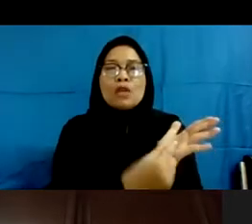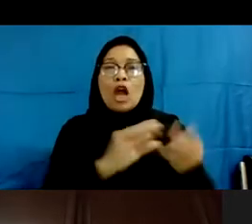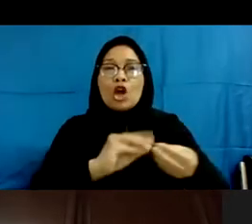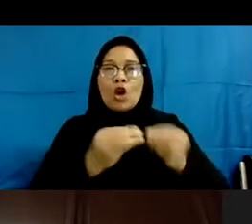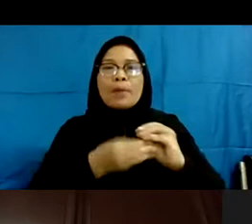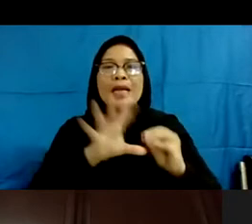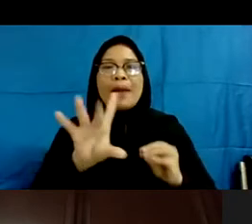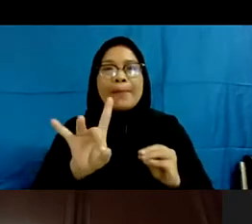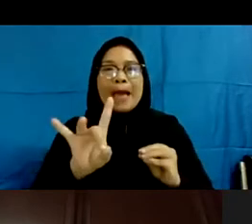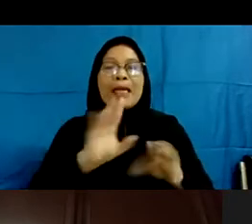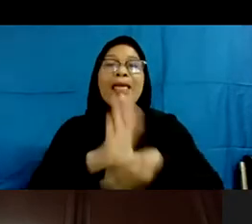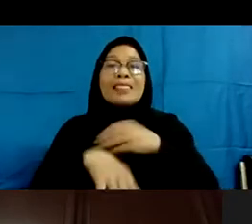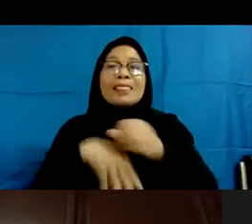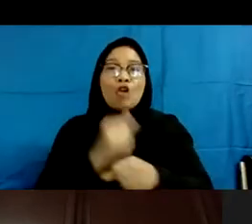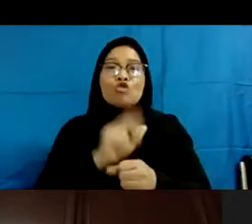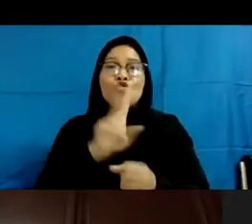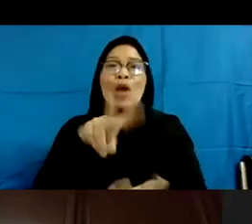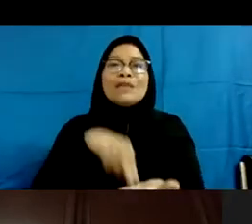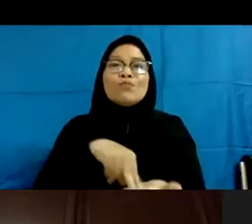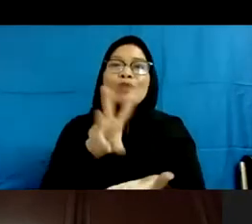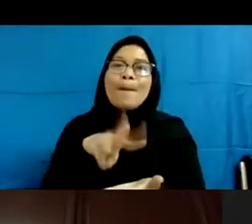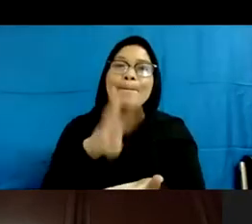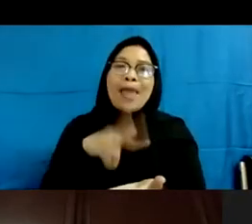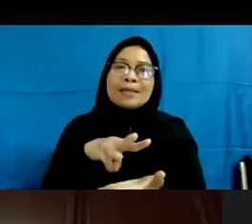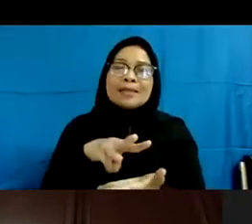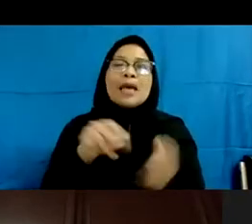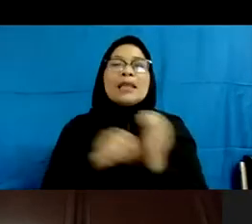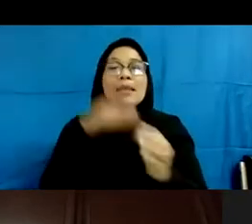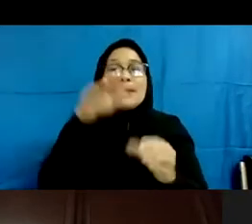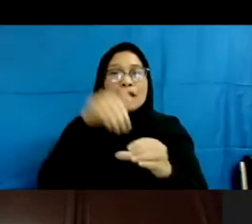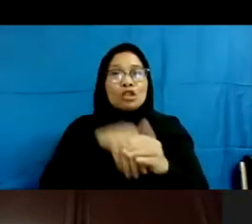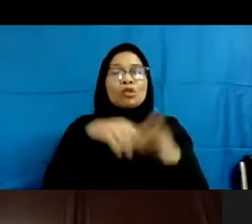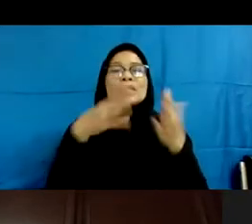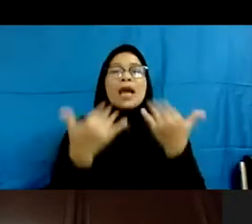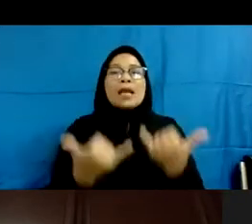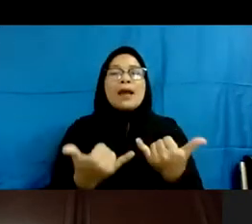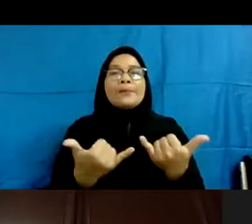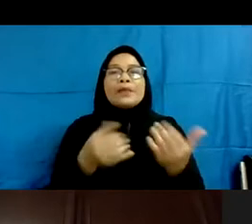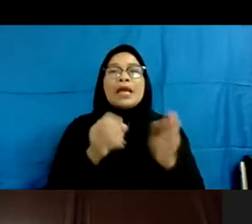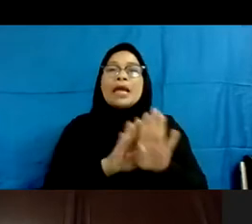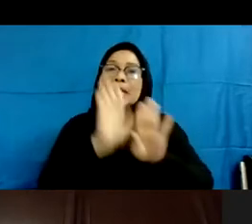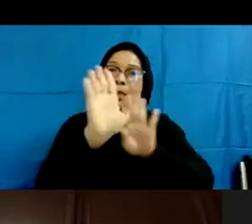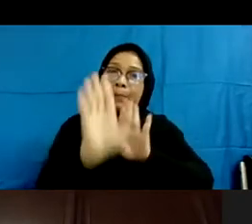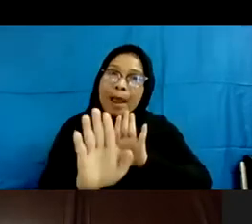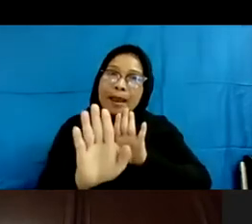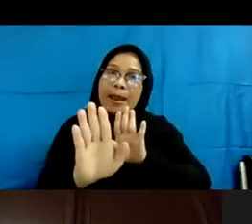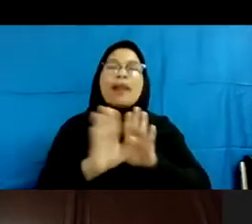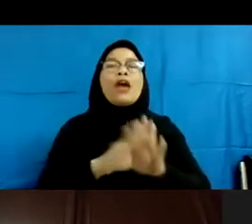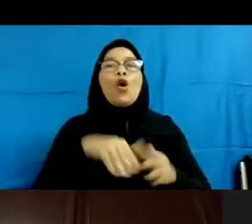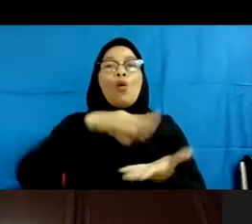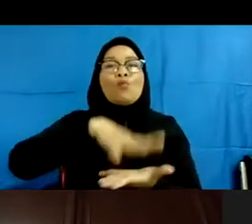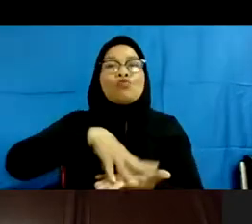tahun 2016. Jadi termasuk juga yang kita kembangkan sekarang adalah ke depan